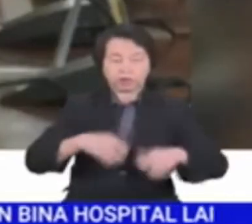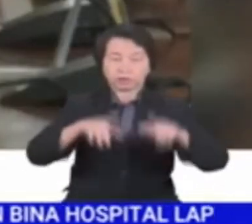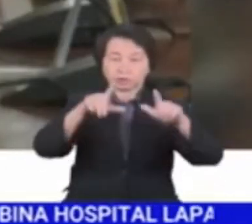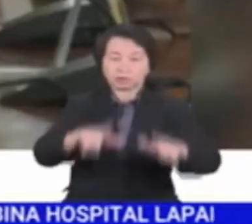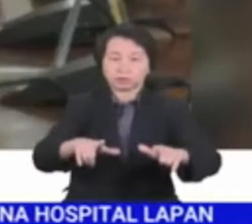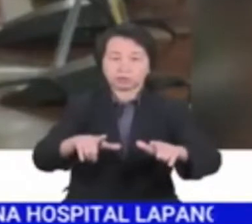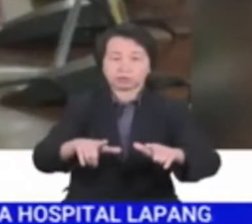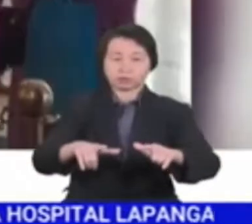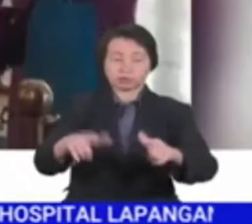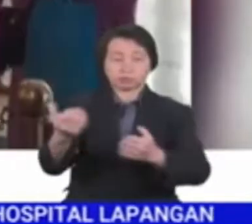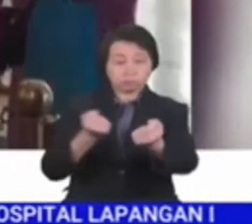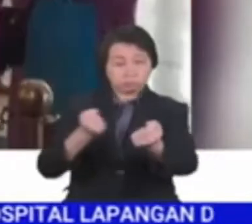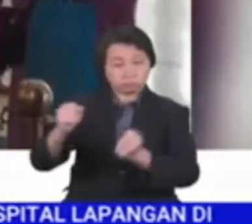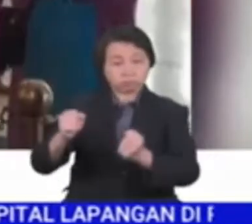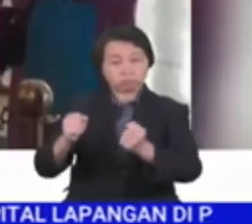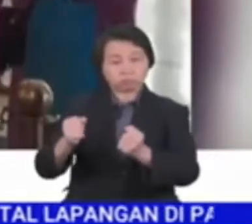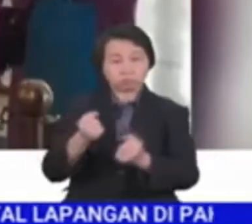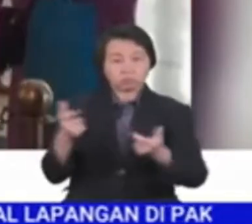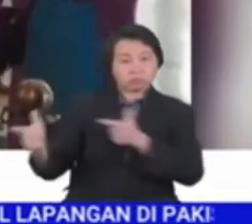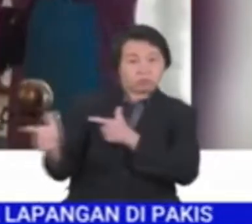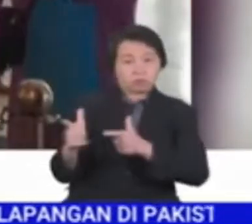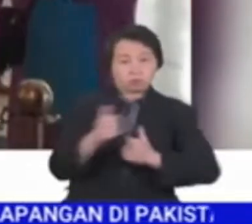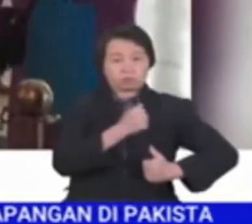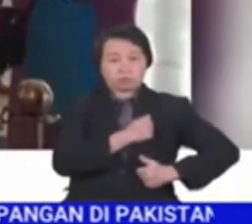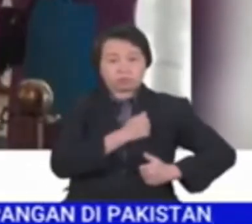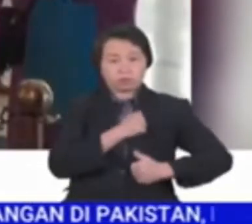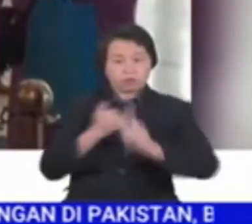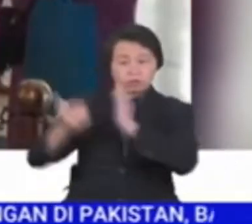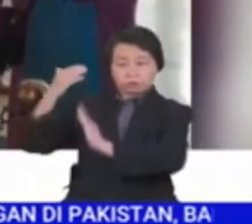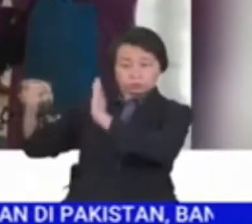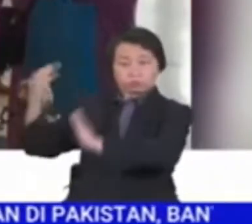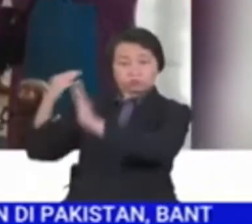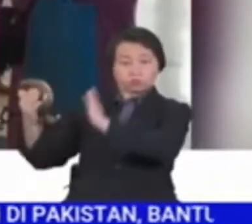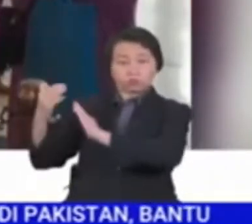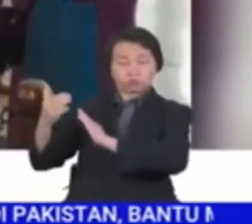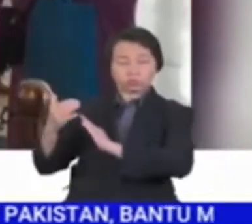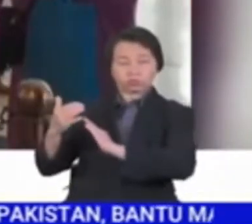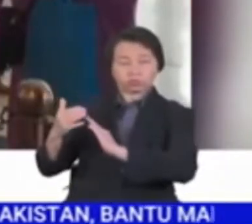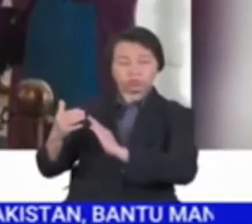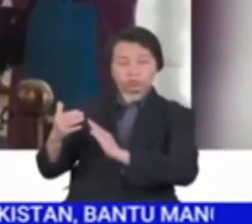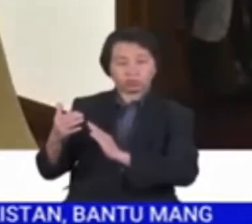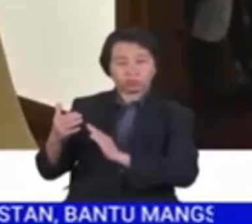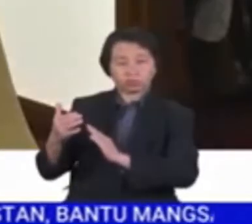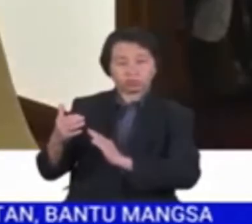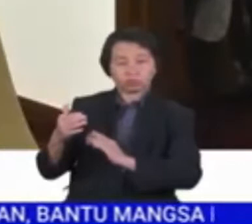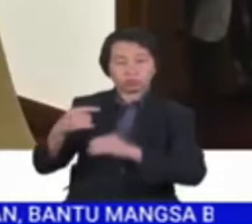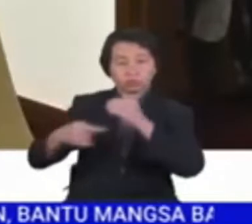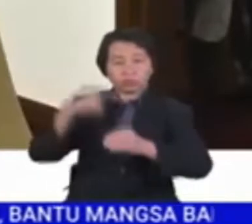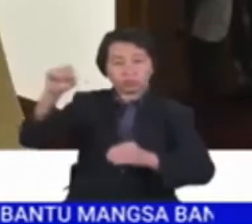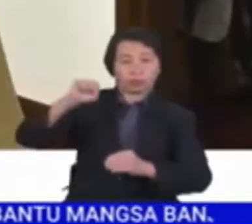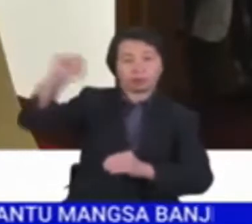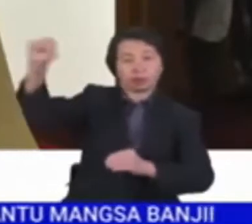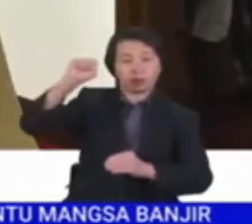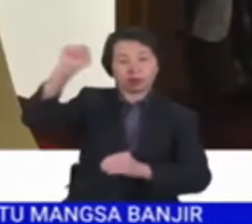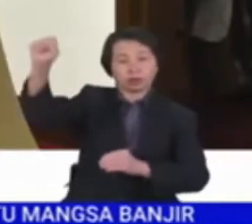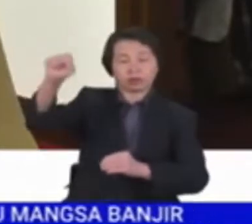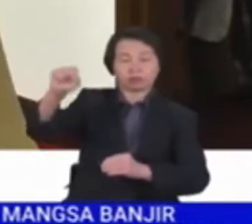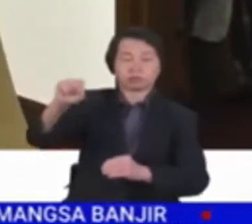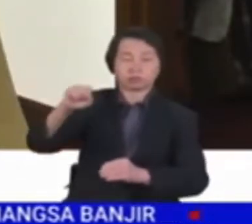menempatkan pahlawan-pahlawan yang kita katakan dulu-dulu, ya, pahlawan-pahlawan tentang kemerdekaan, ya,